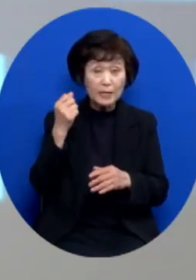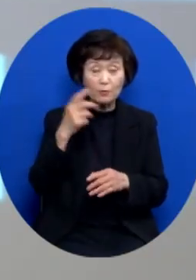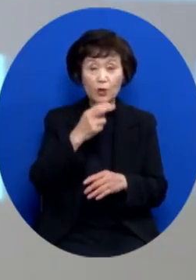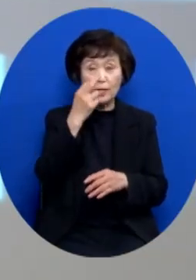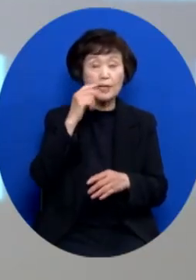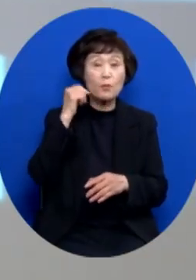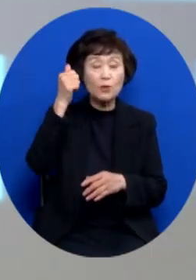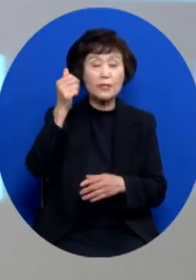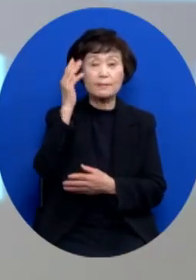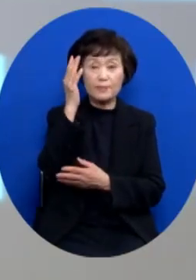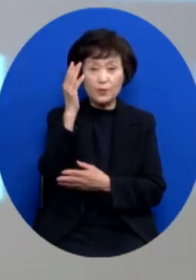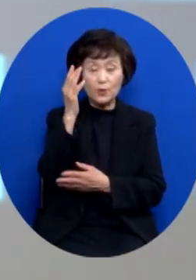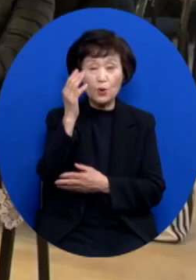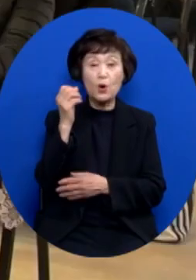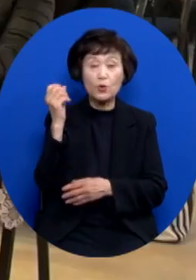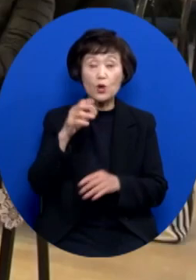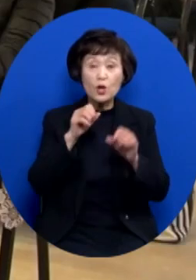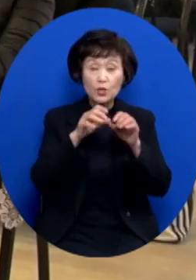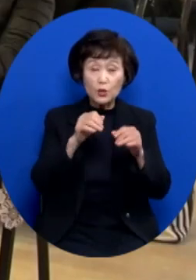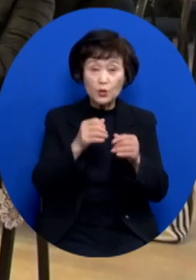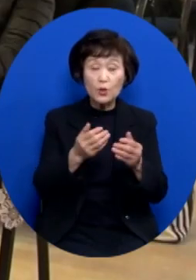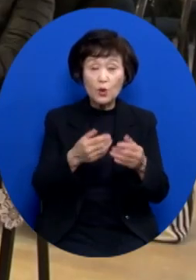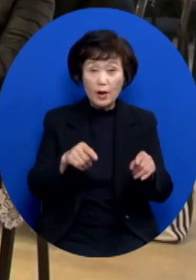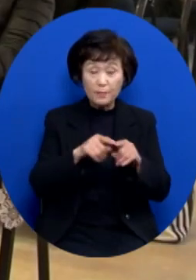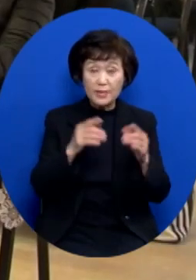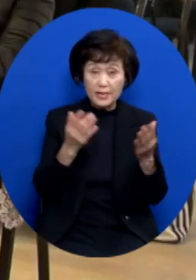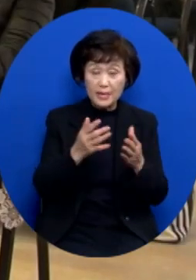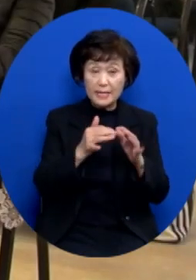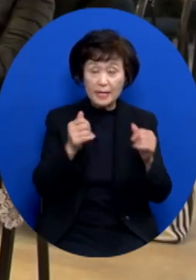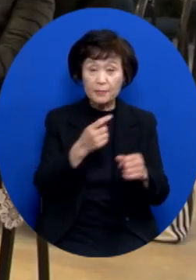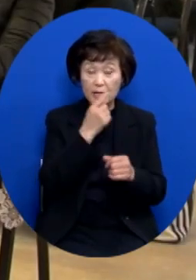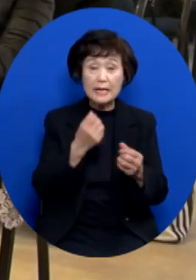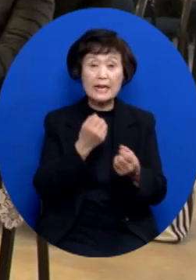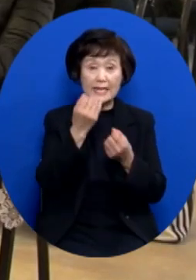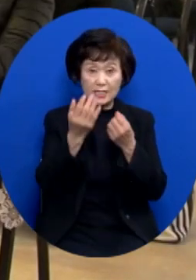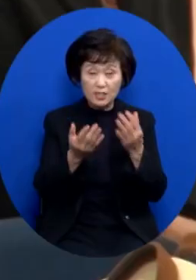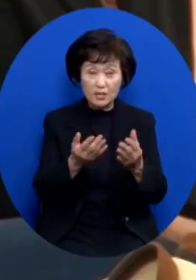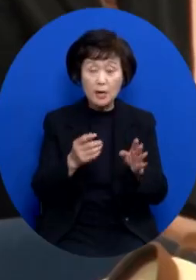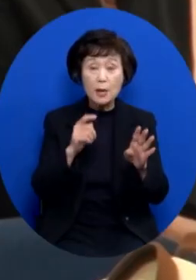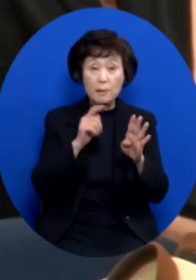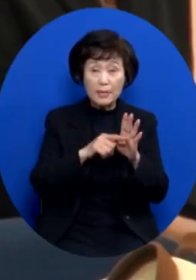목사가 설교했으며 선교 동역자들의 간증, 엘리아스 사이드